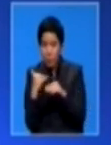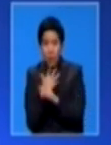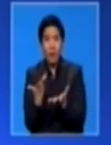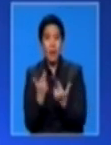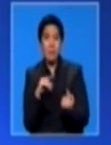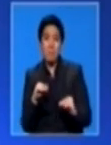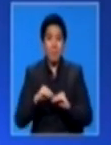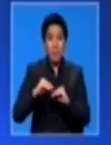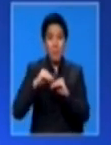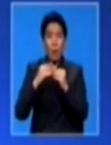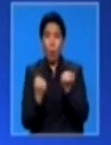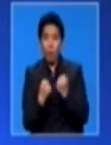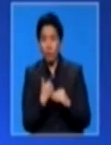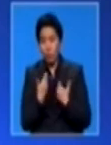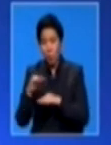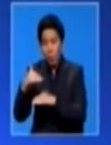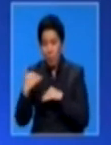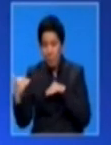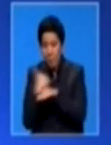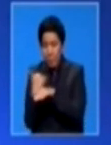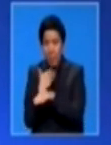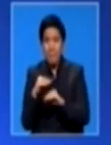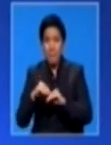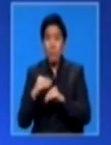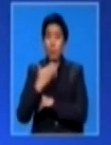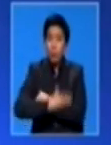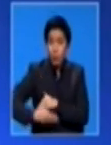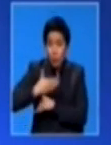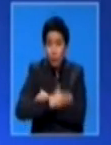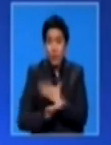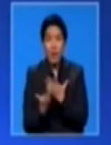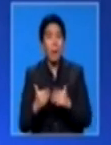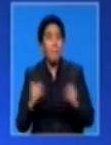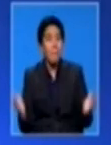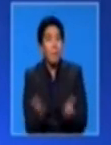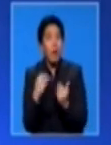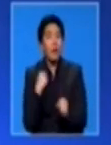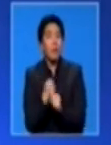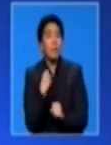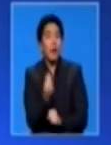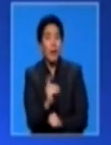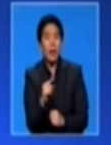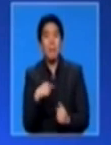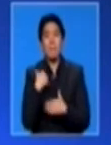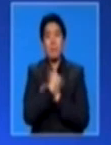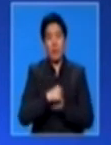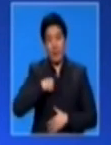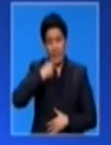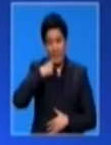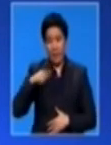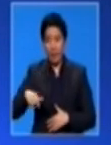การเพิ่มปริมาณการเดินรถการเชื่อมโยงทางบกเส้นทางรถไฟเพื่อผลักดันให้ปริมาณการค้าสินค้าของ2ประเทศเพิ่มม